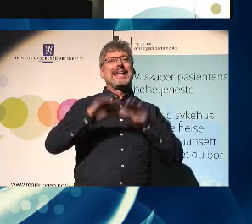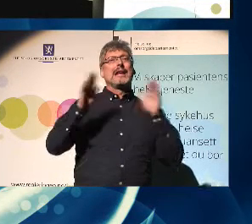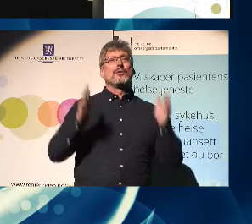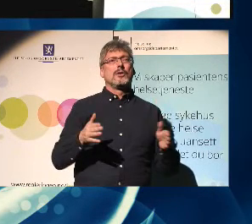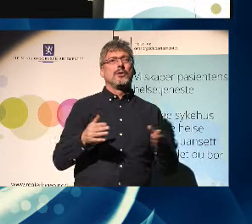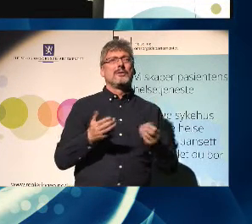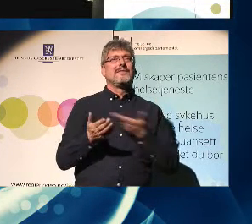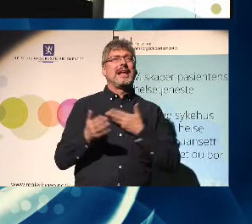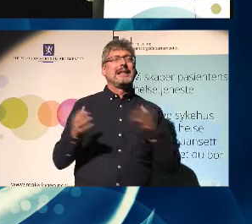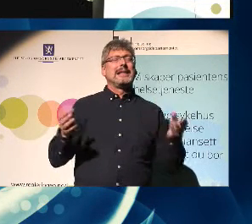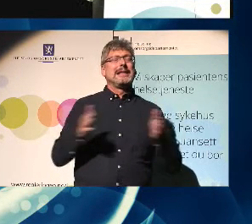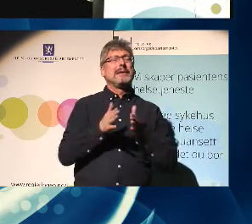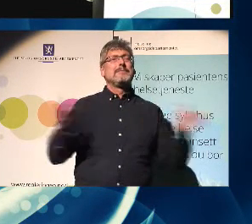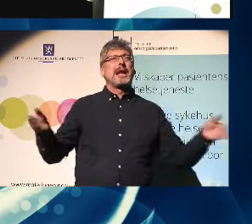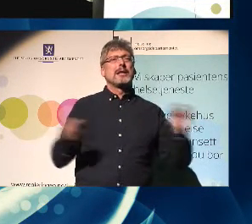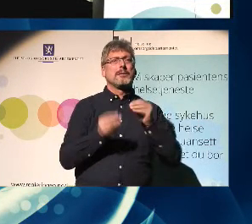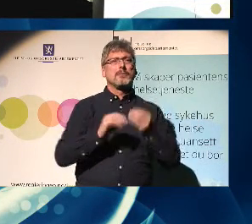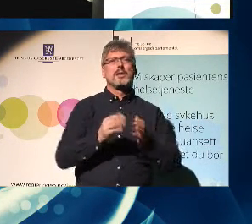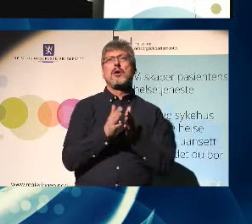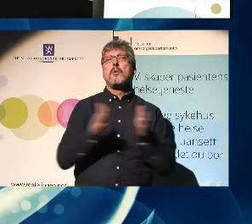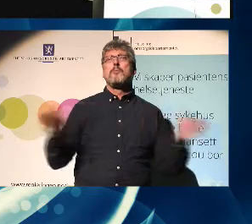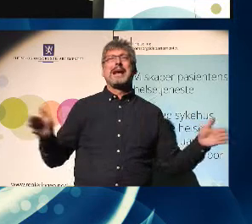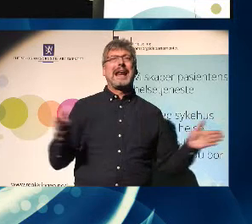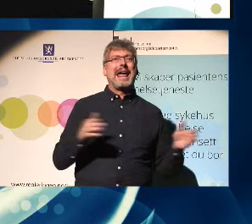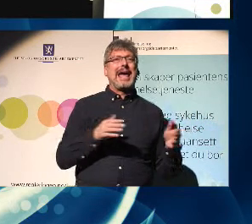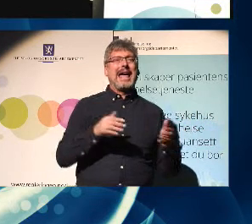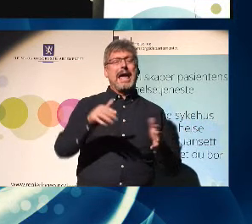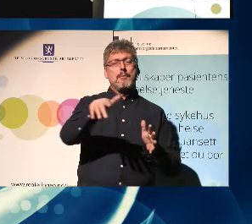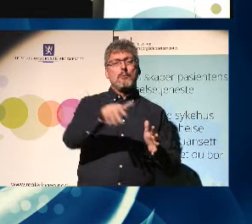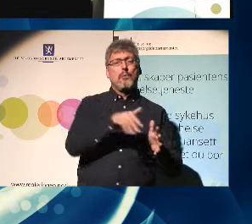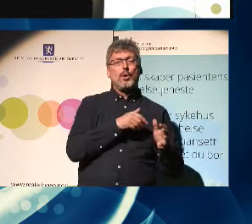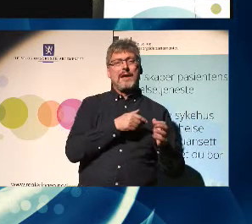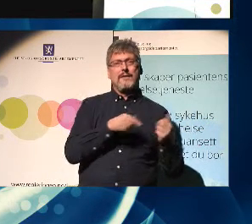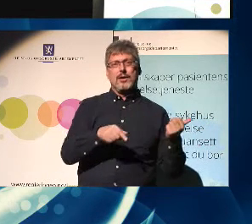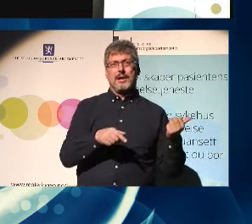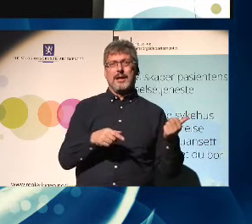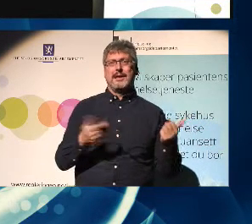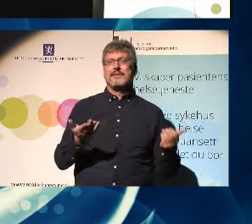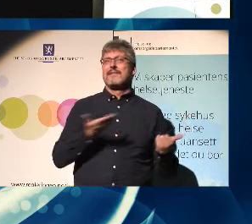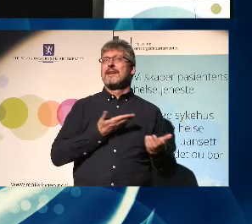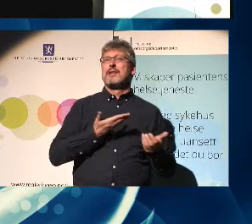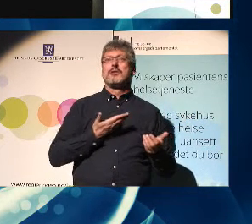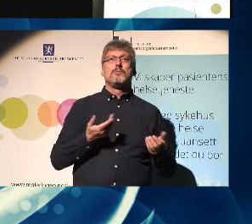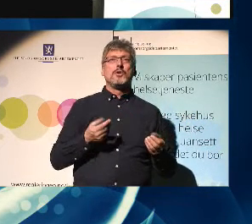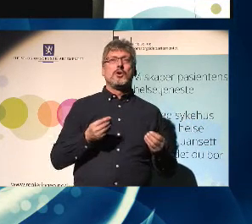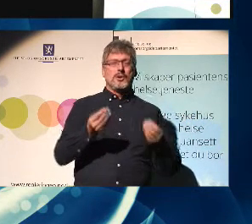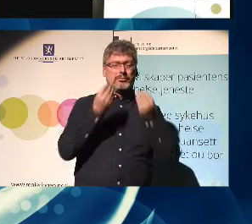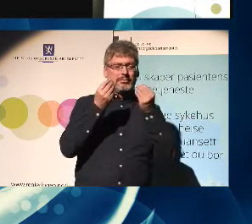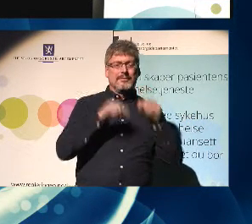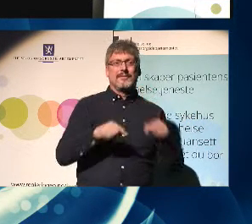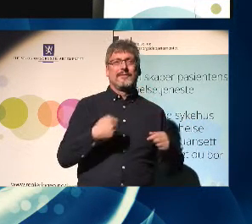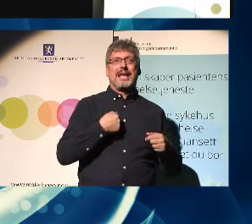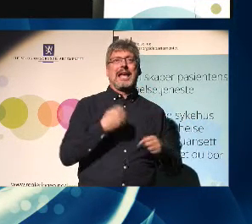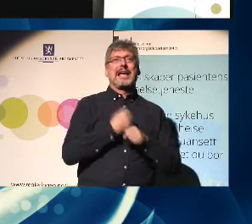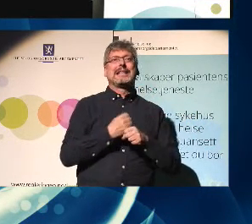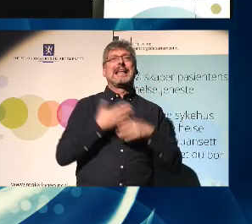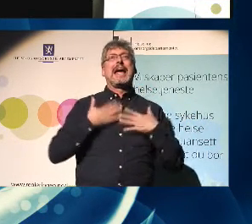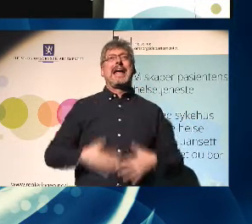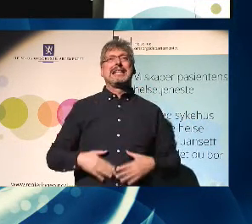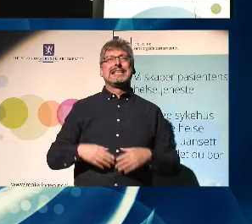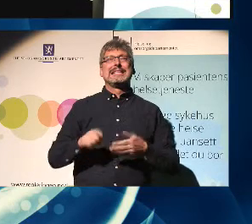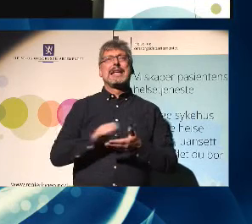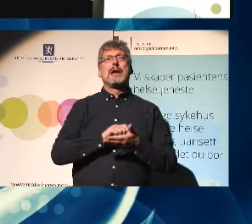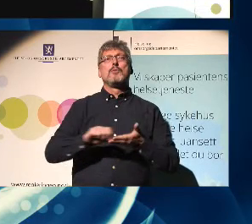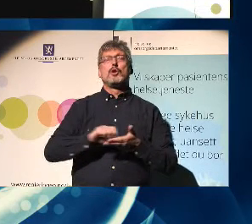bred portefølje. Det har vært mye å sette seg inn i for meg, som egentlig helsebyråkrat. Og så det heldigvis utrolig mye likt